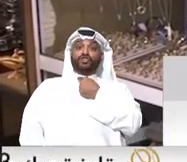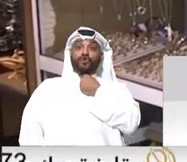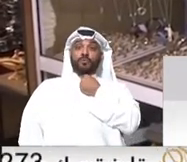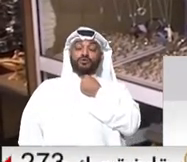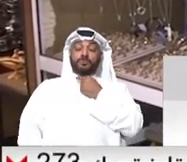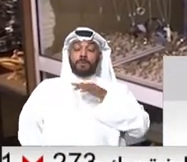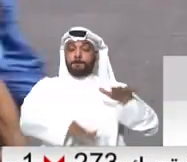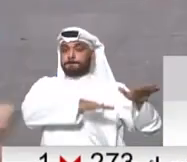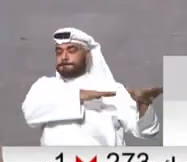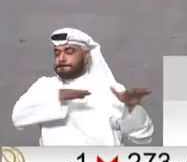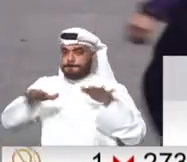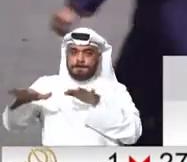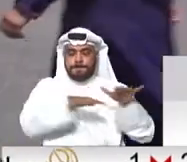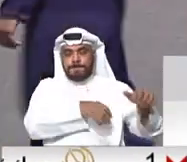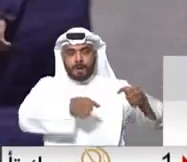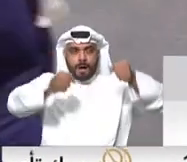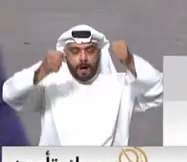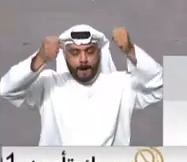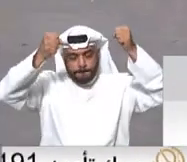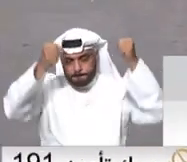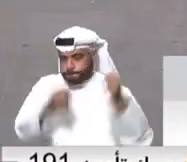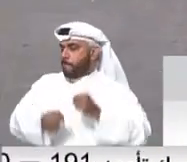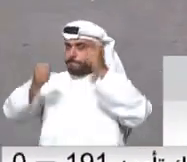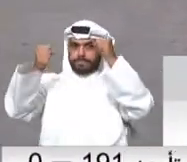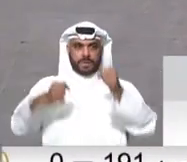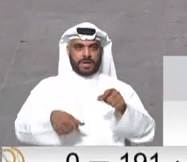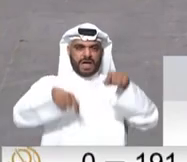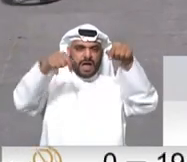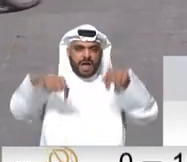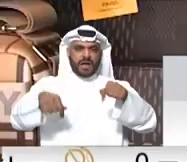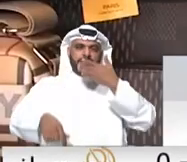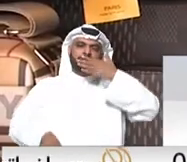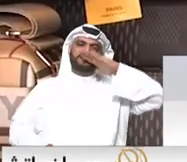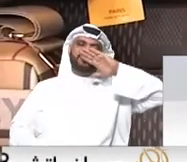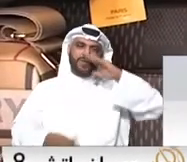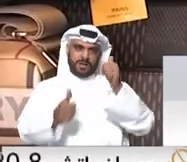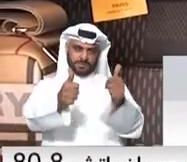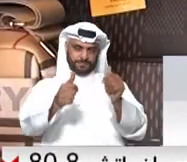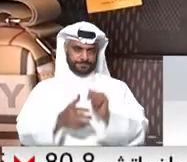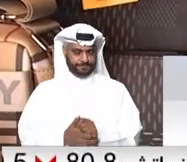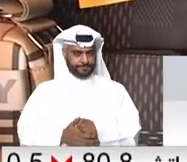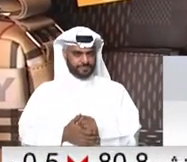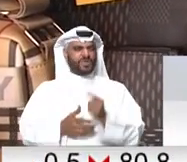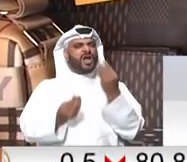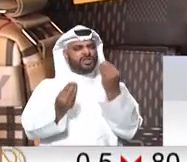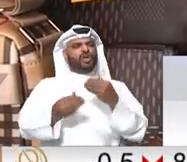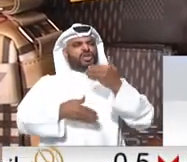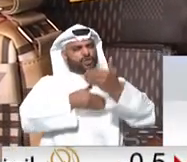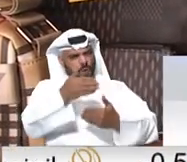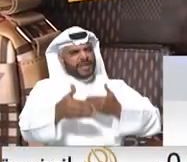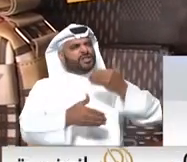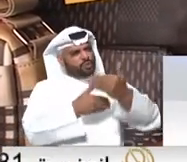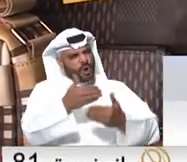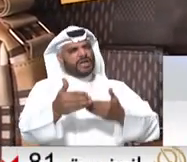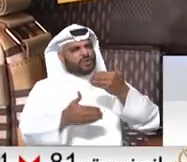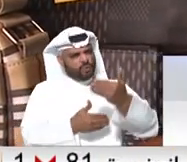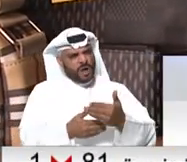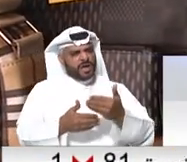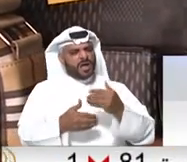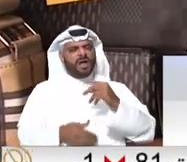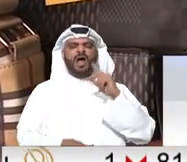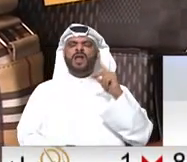سكان المدينة يحاولون لملمة جراح مدينتهم. القضية غادية تدريجيا دابا كترجع للحالة الطبيعية